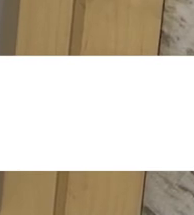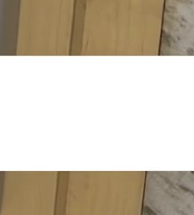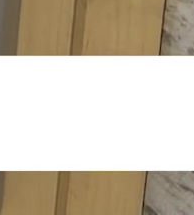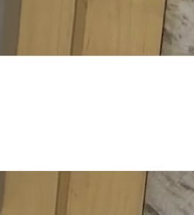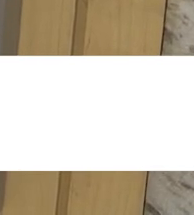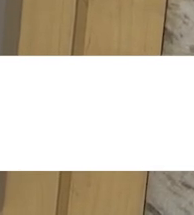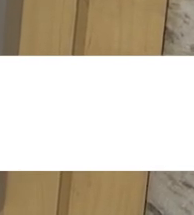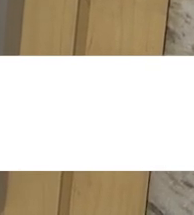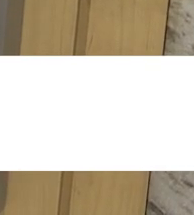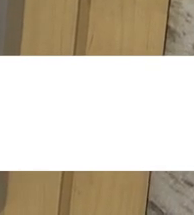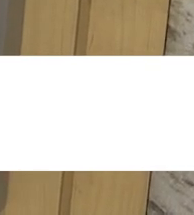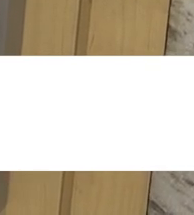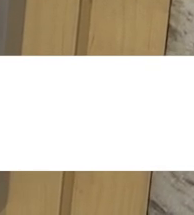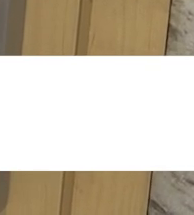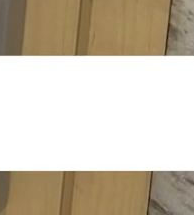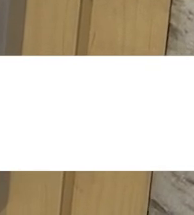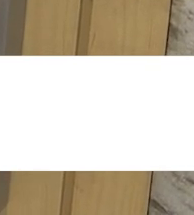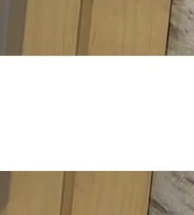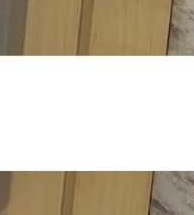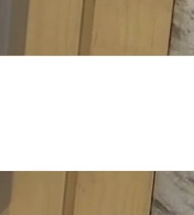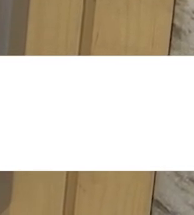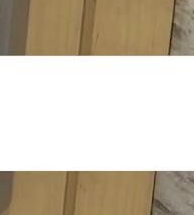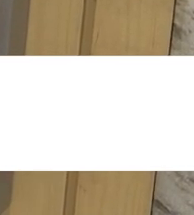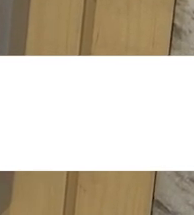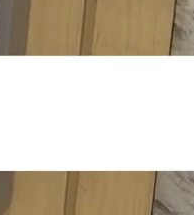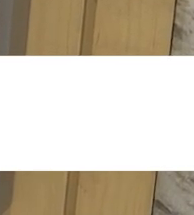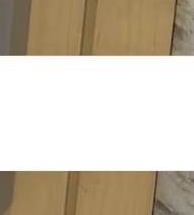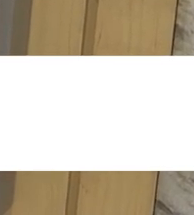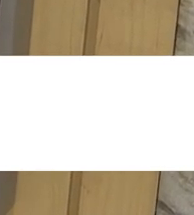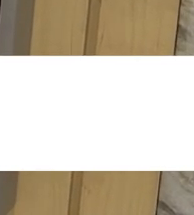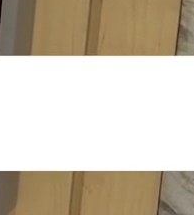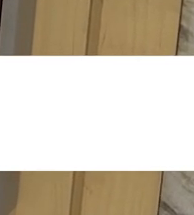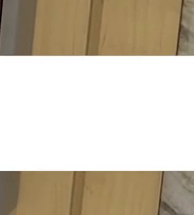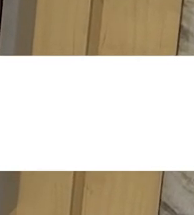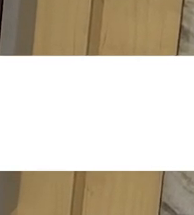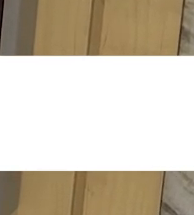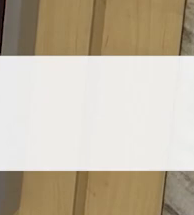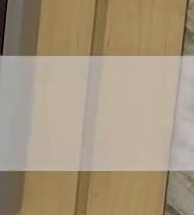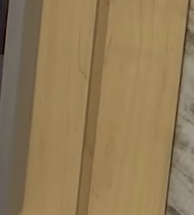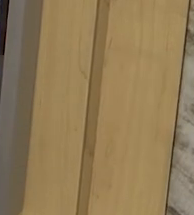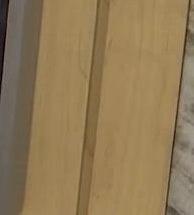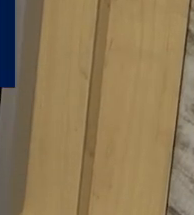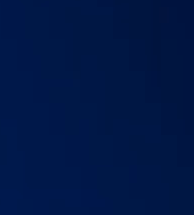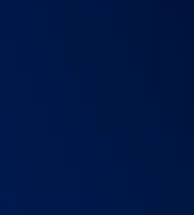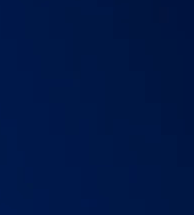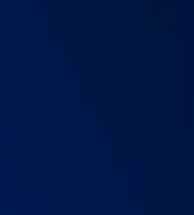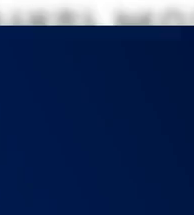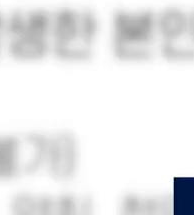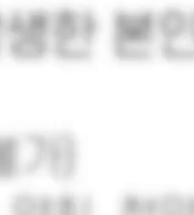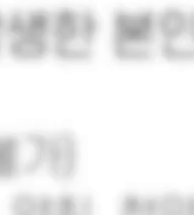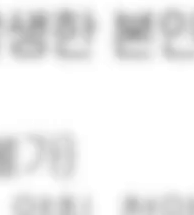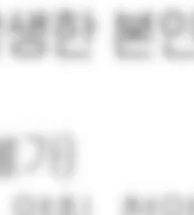강서구가 청사 현황을 한눈에 살펴볼 수 있는 비대면 스마트 청사 안내 시스템을 운영합니다.